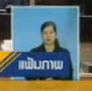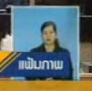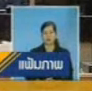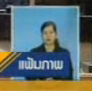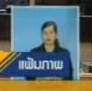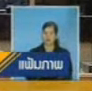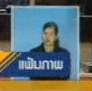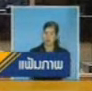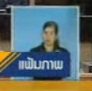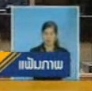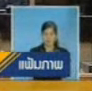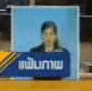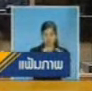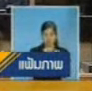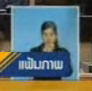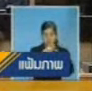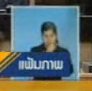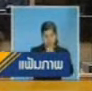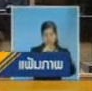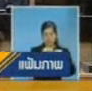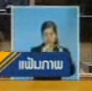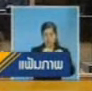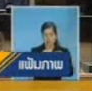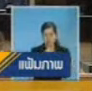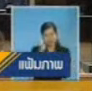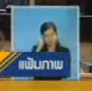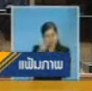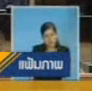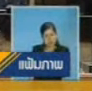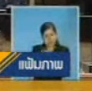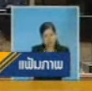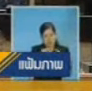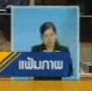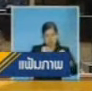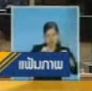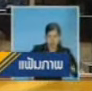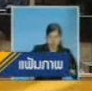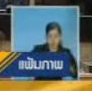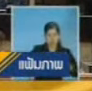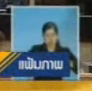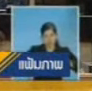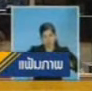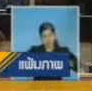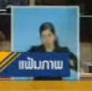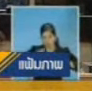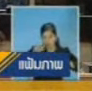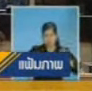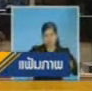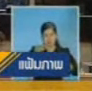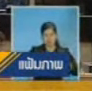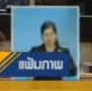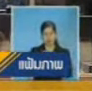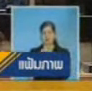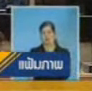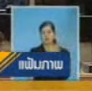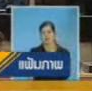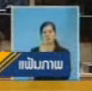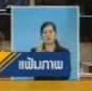มกรณีการถอดถอนซึ่งคาดว่าจะมีการลงมติ23มกราคมนี ้ค่ะ คุณส